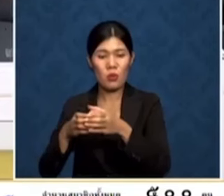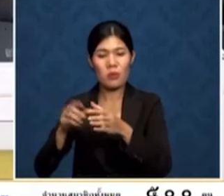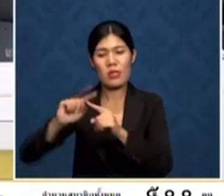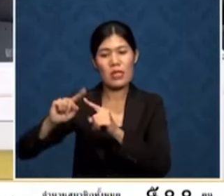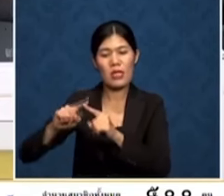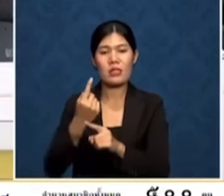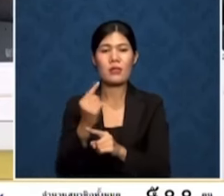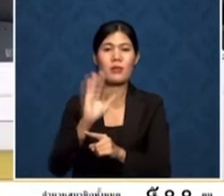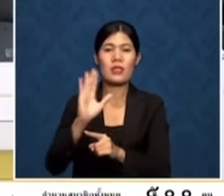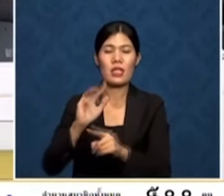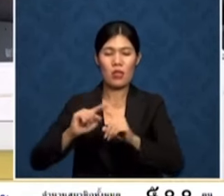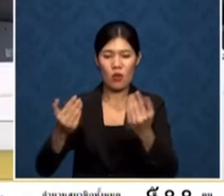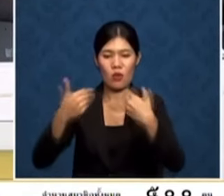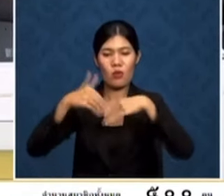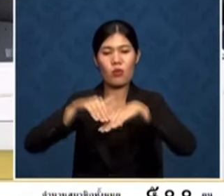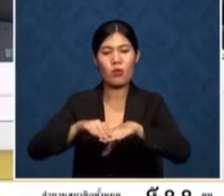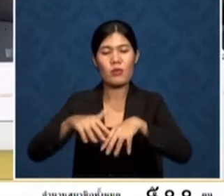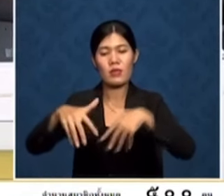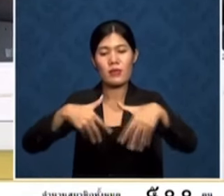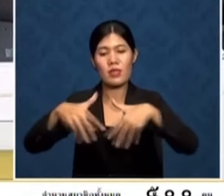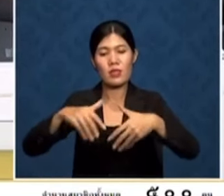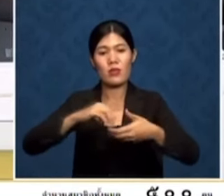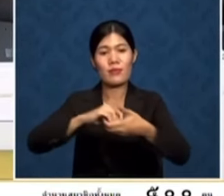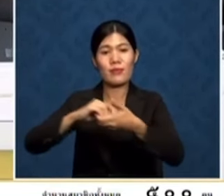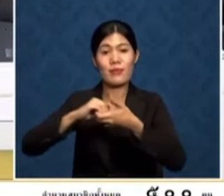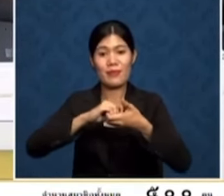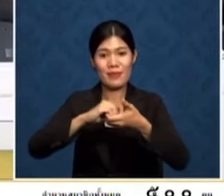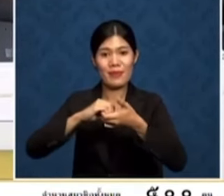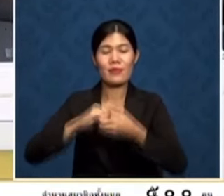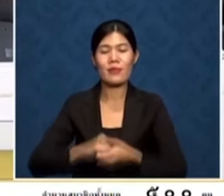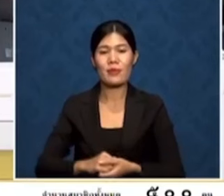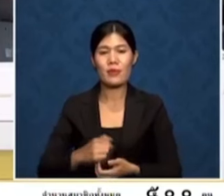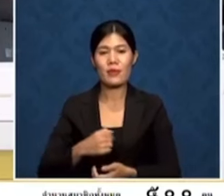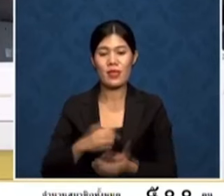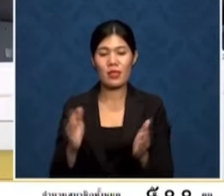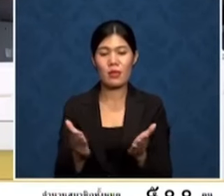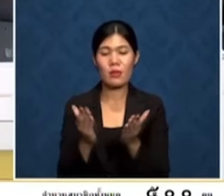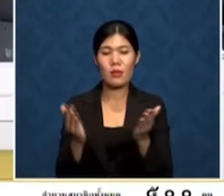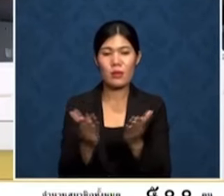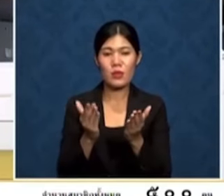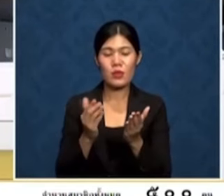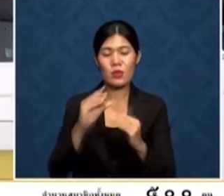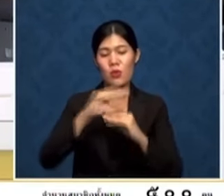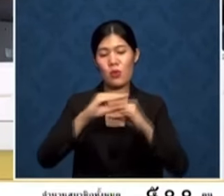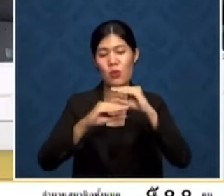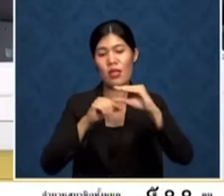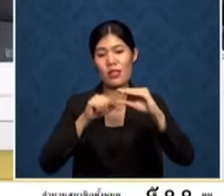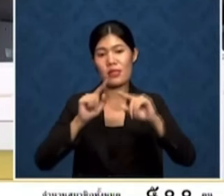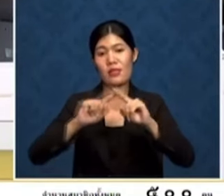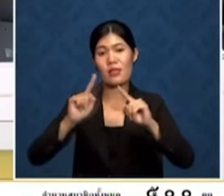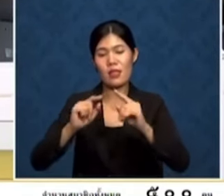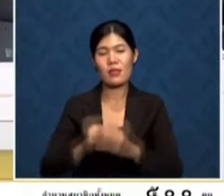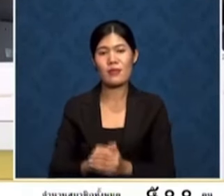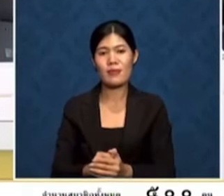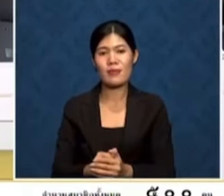นะครับร่วมมือกันทำงานมีความสมัครสมานกลมเกลียวและที่สำคัญในเรื่องของโครงการต่างๆก็เป็นที่เข้าใจ